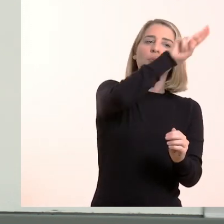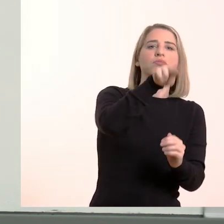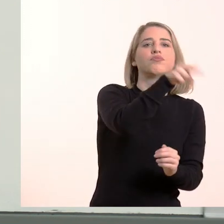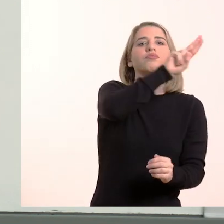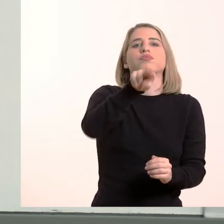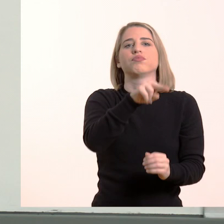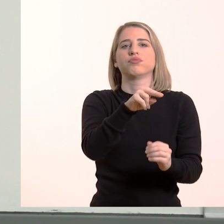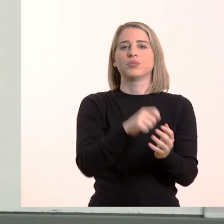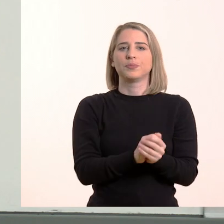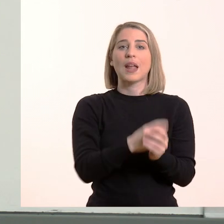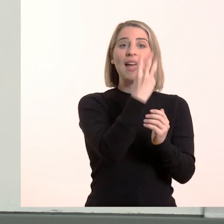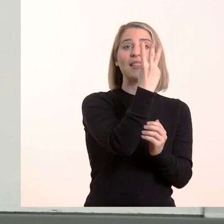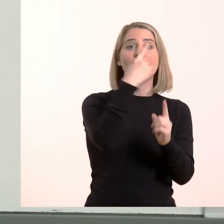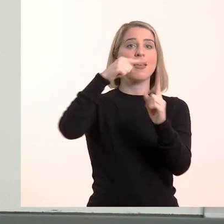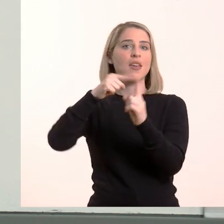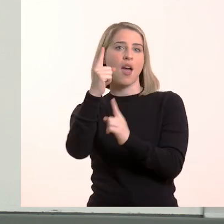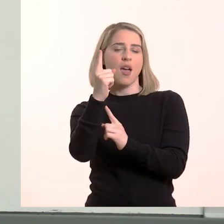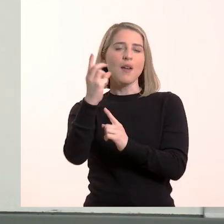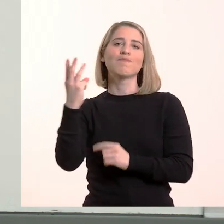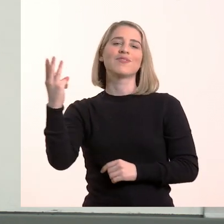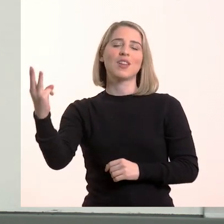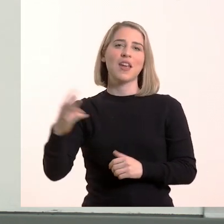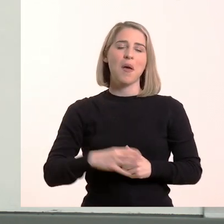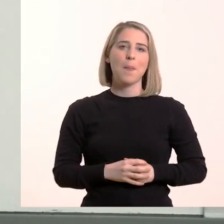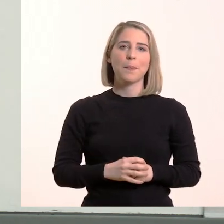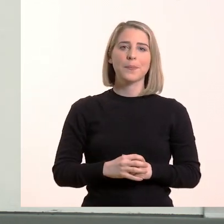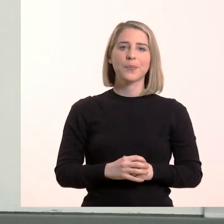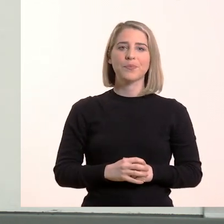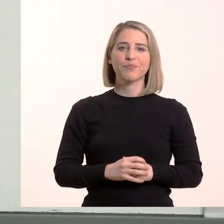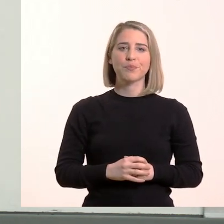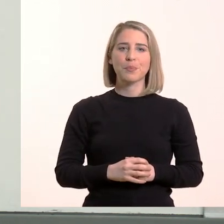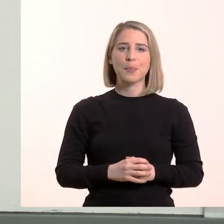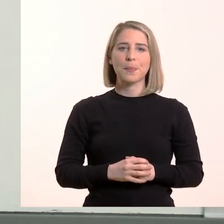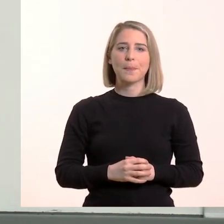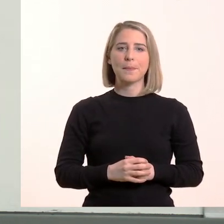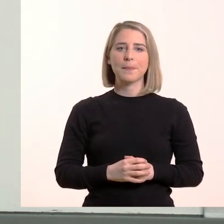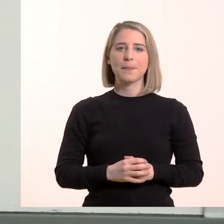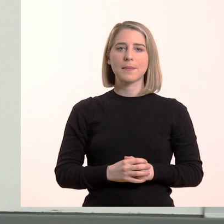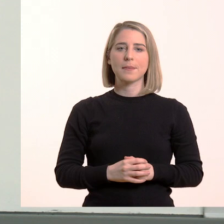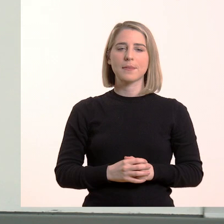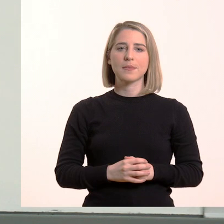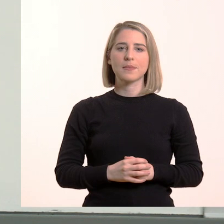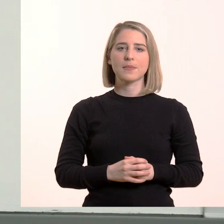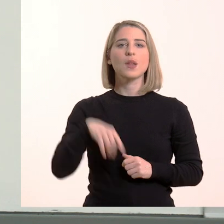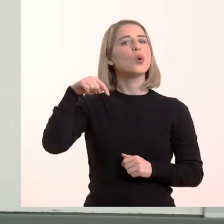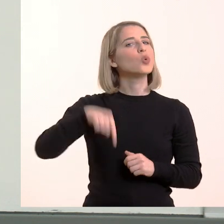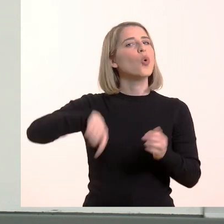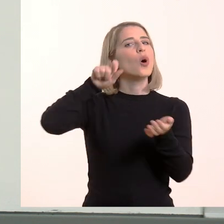3, συγγνώμη. 3. Ας γράψουμε